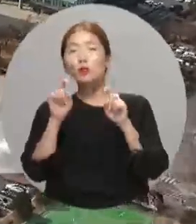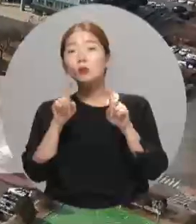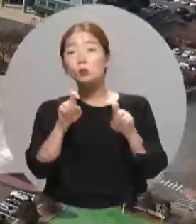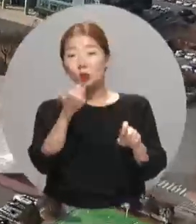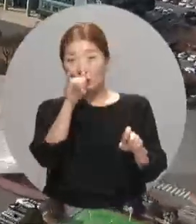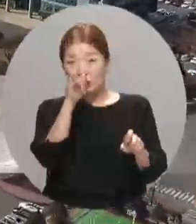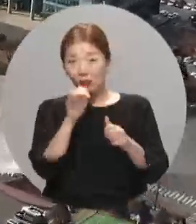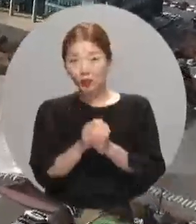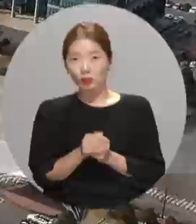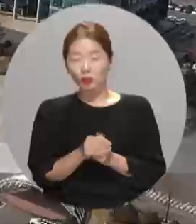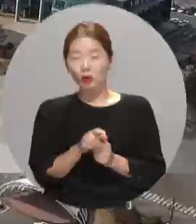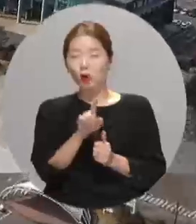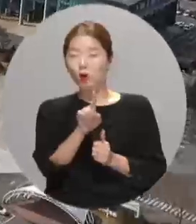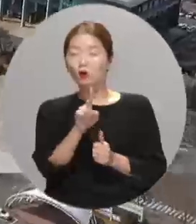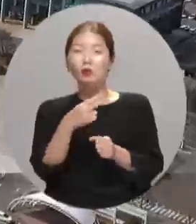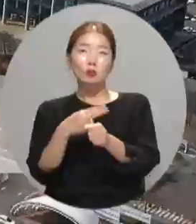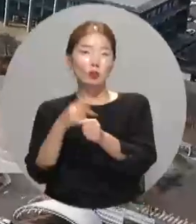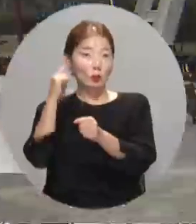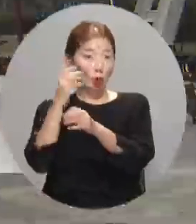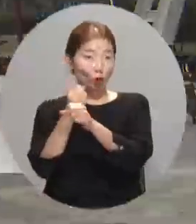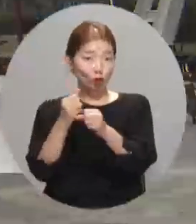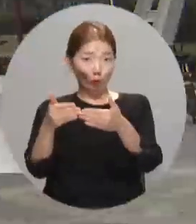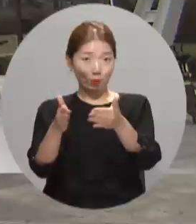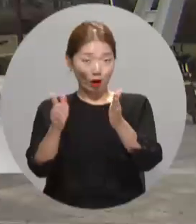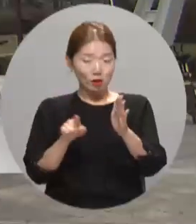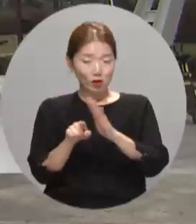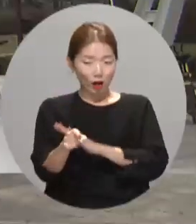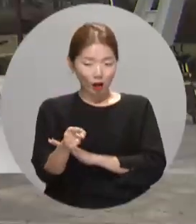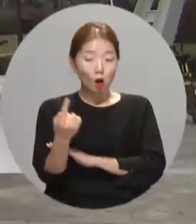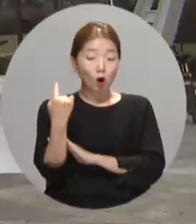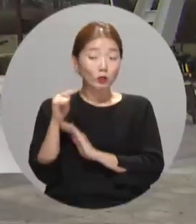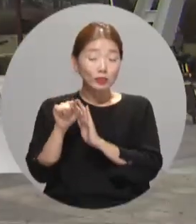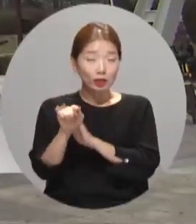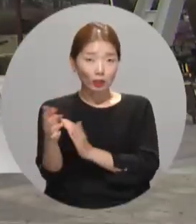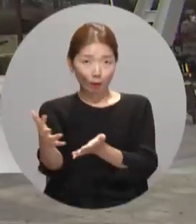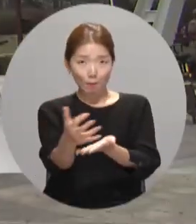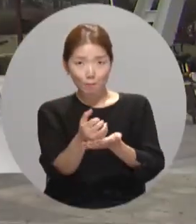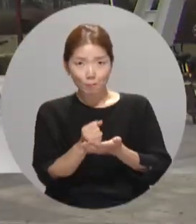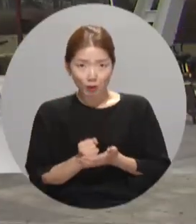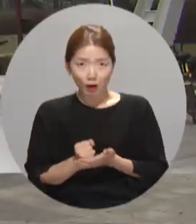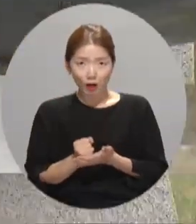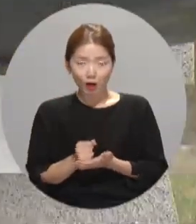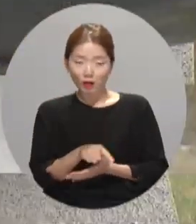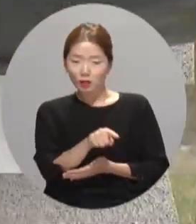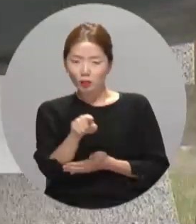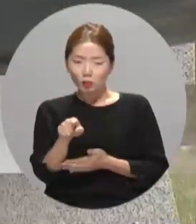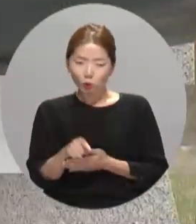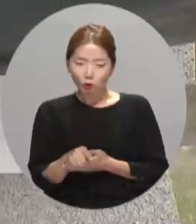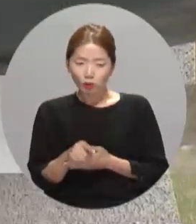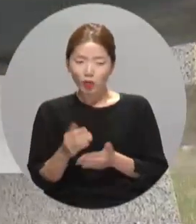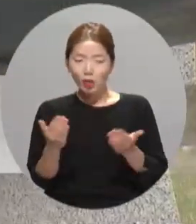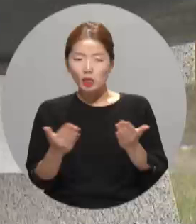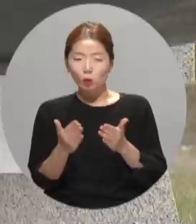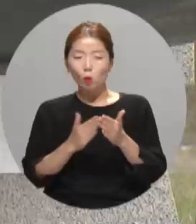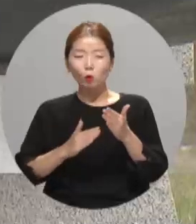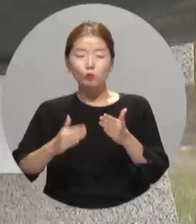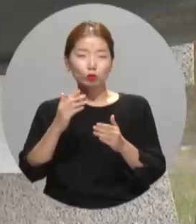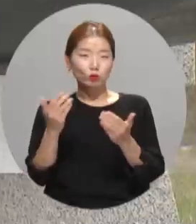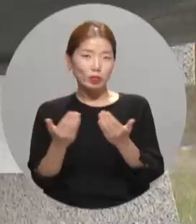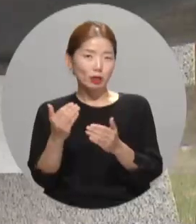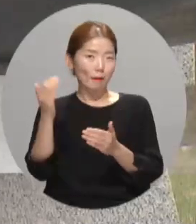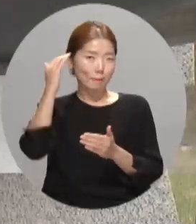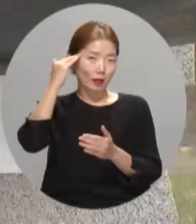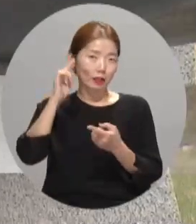제기된 군산대 한 교수의 연구 시를 어제 압수색 5고 위계에 의한 공무집행 방해 혐의에 대해